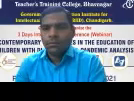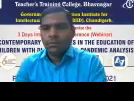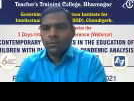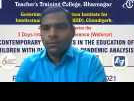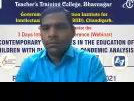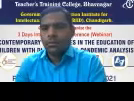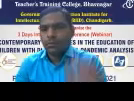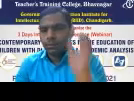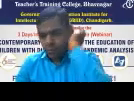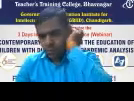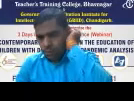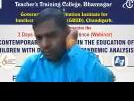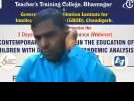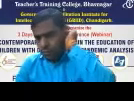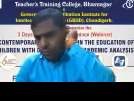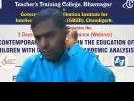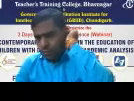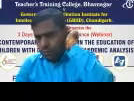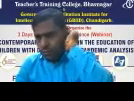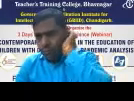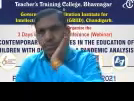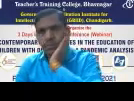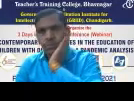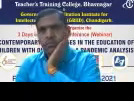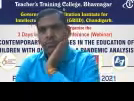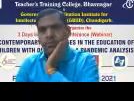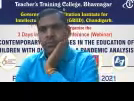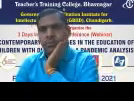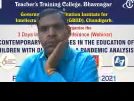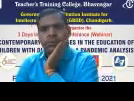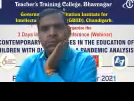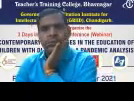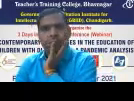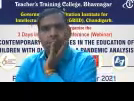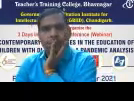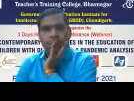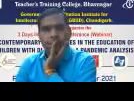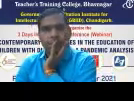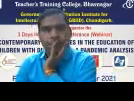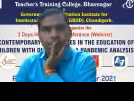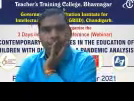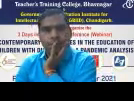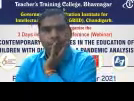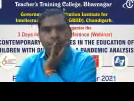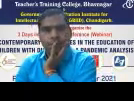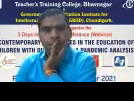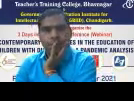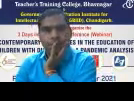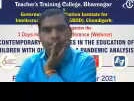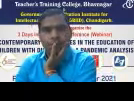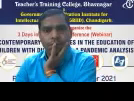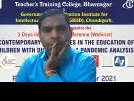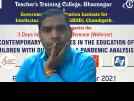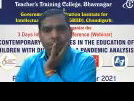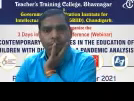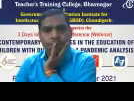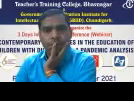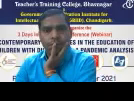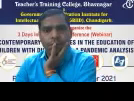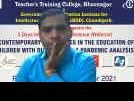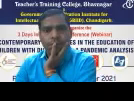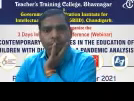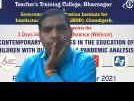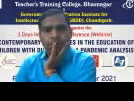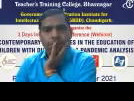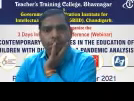तो सेल्फ एडवोकेसी का गोल होता है कि कोई भी व्यक्ति ये तय कर सके कि उसको क्या चाहिए,